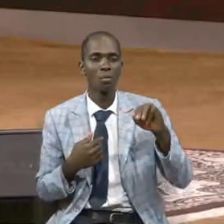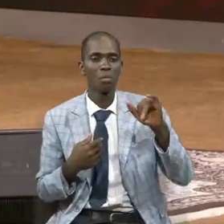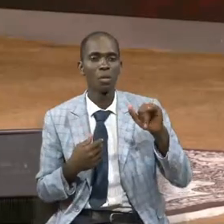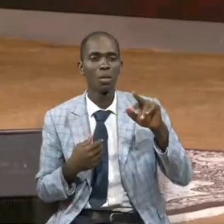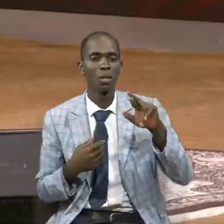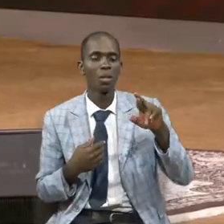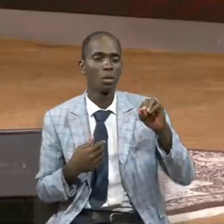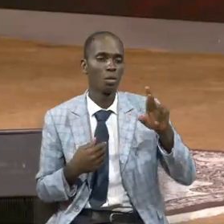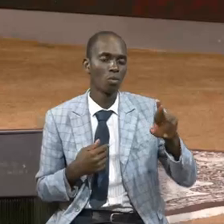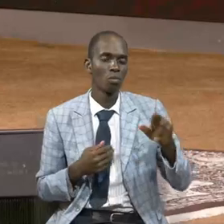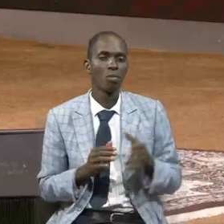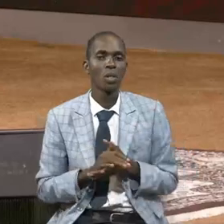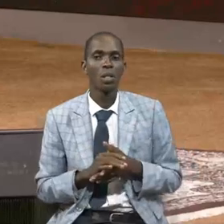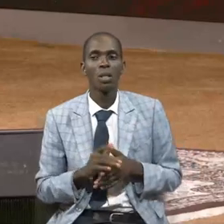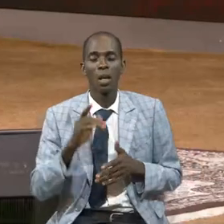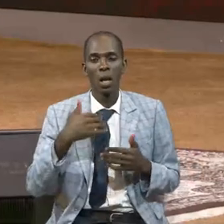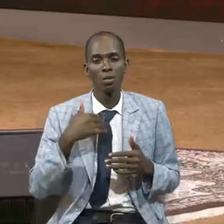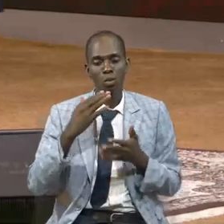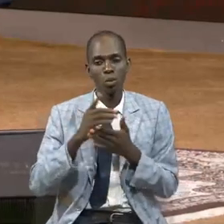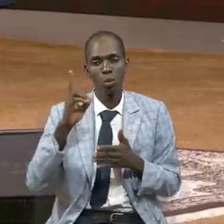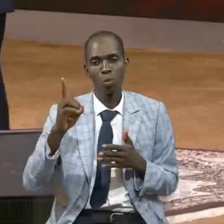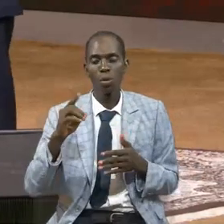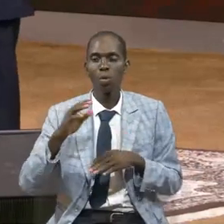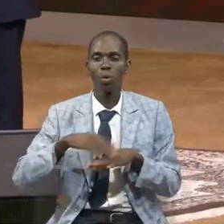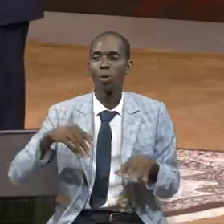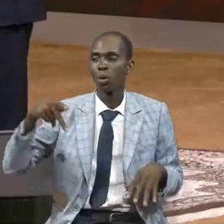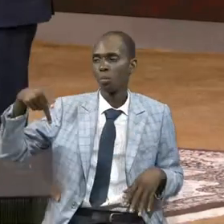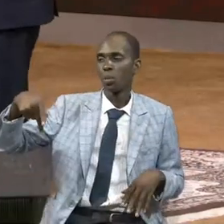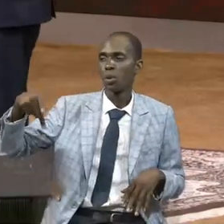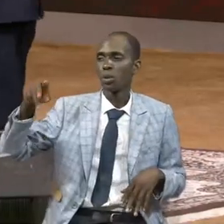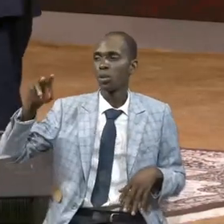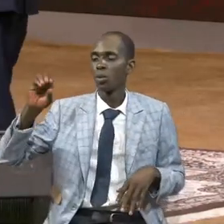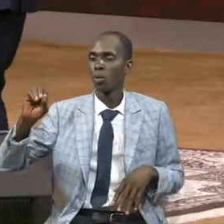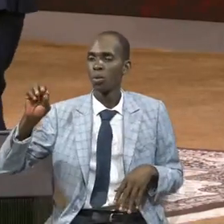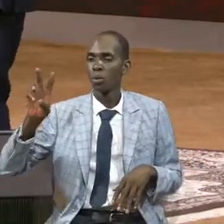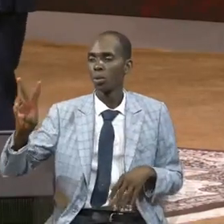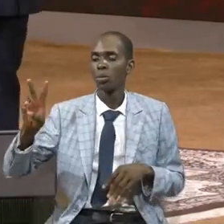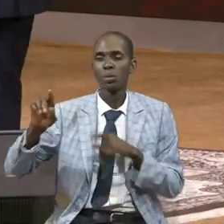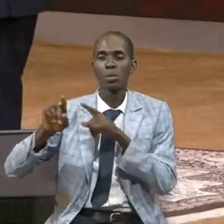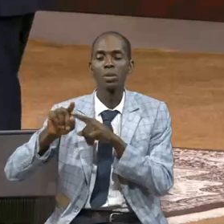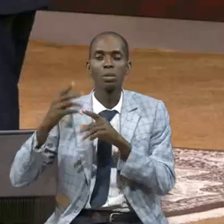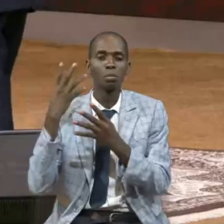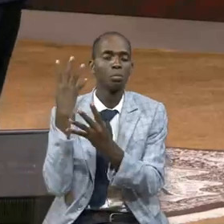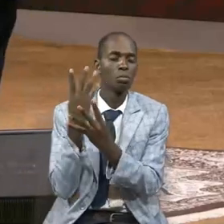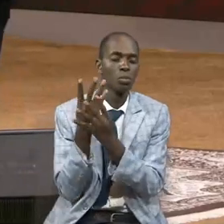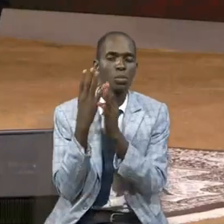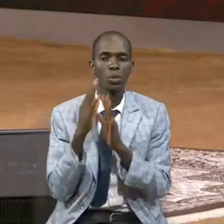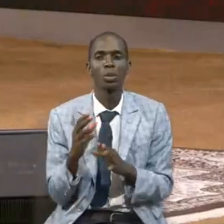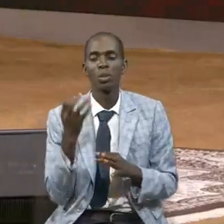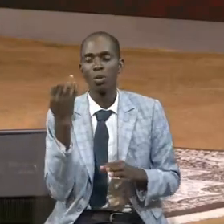qui était un prisonnier de guerre. Il était un captif de guerre. Il